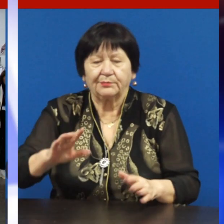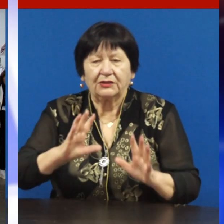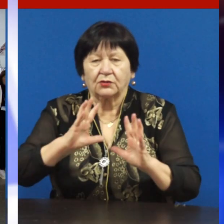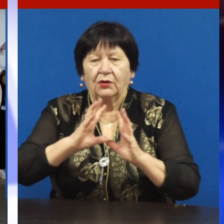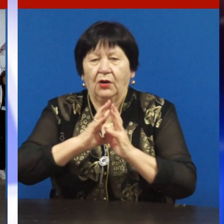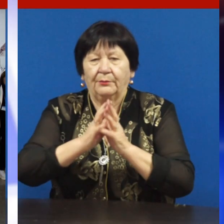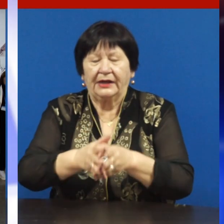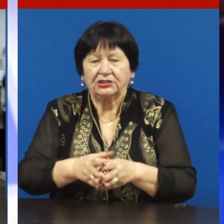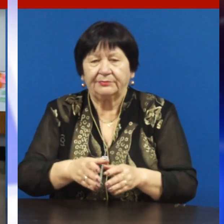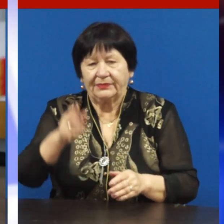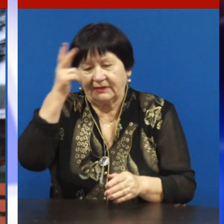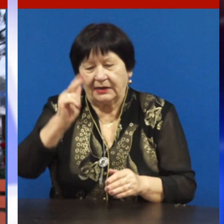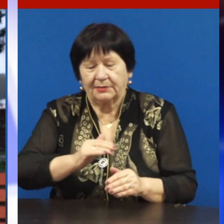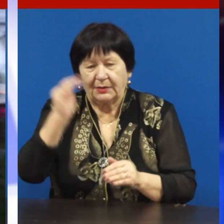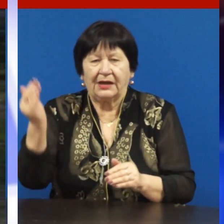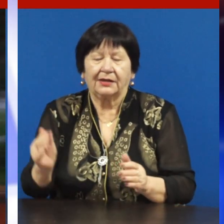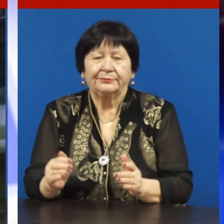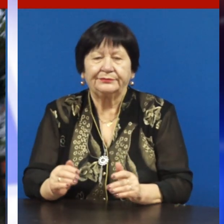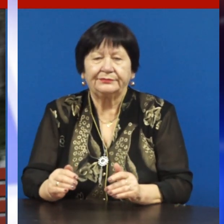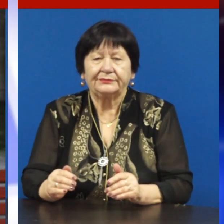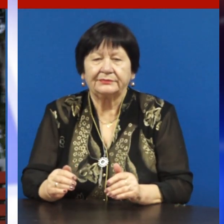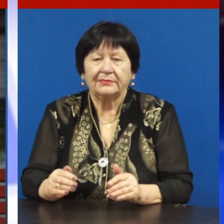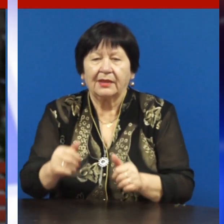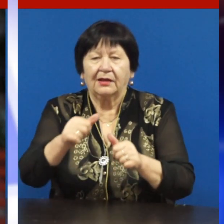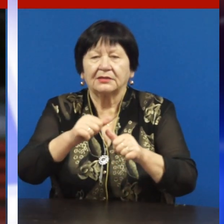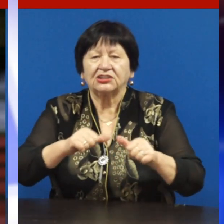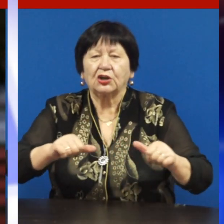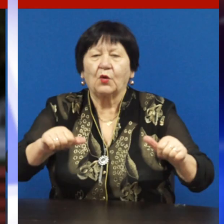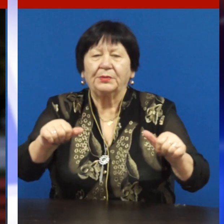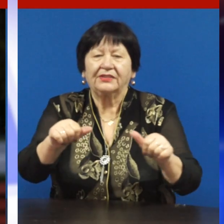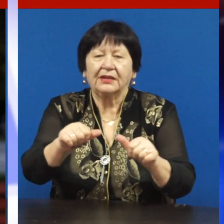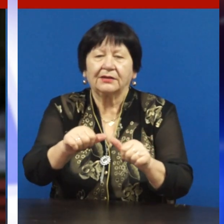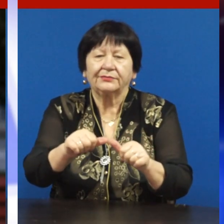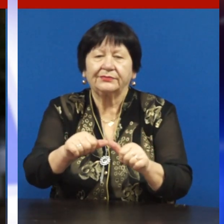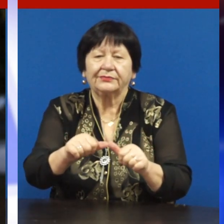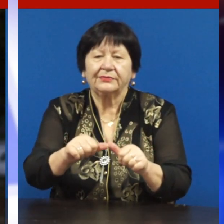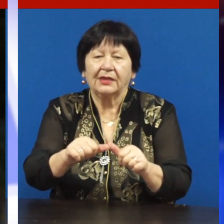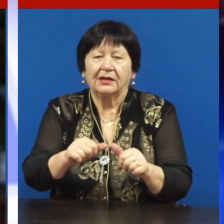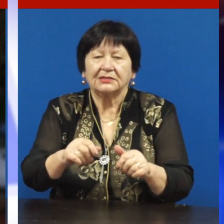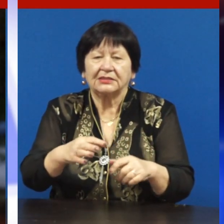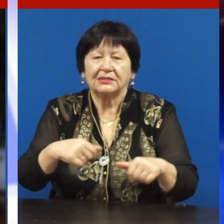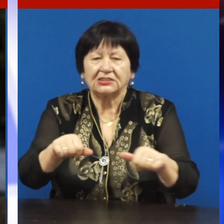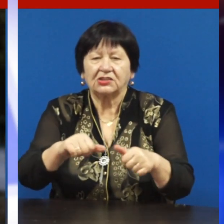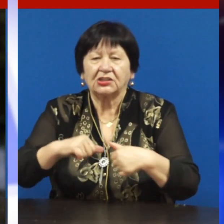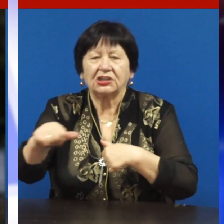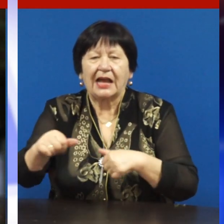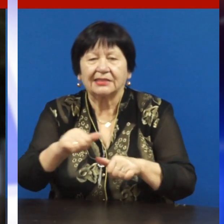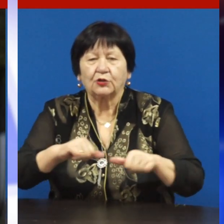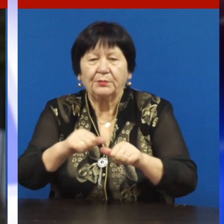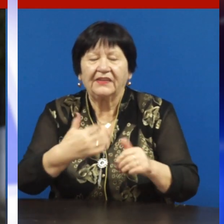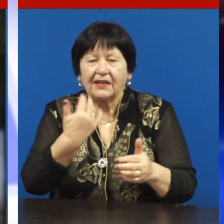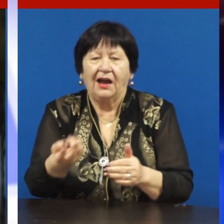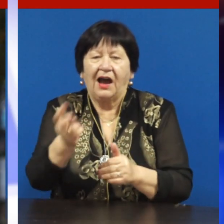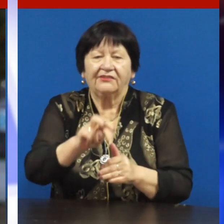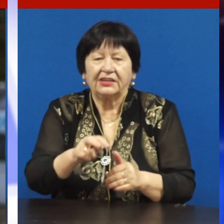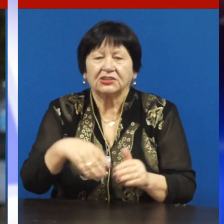salarii mai mari Câți lucrez în altă comisii dar sunt aici în sector dais Da da da da sunt sector și sun în altă comisie și am venit și